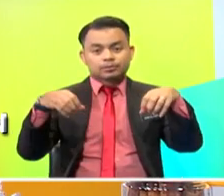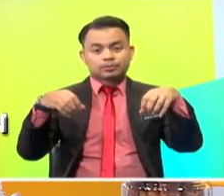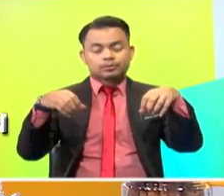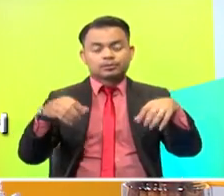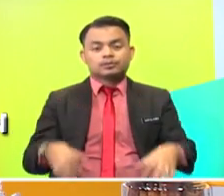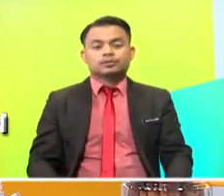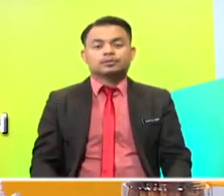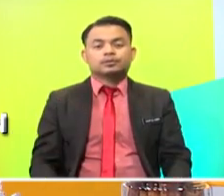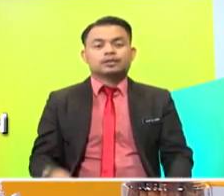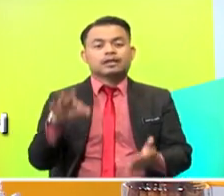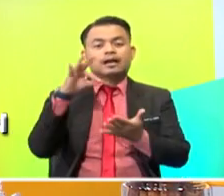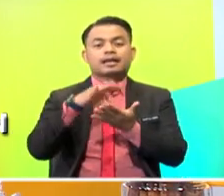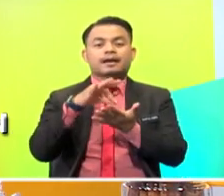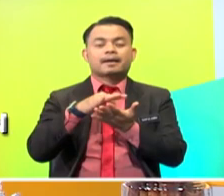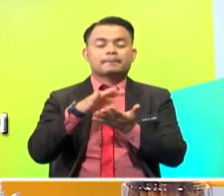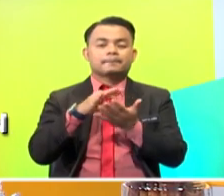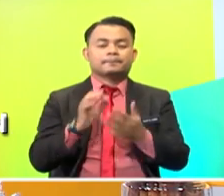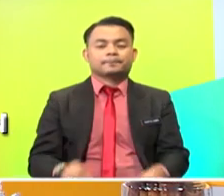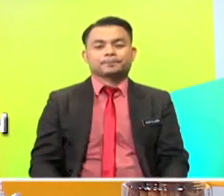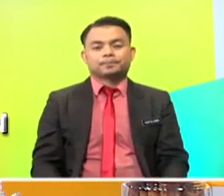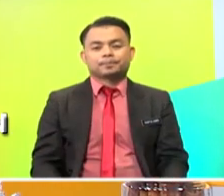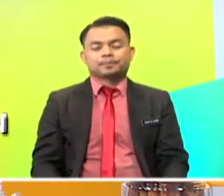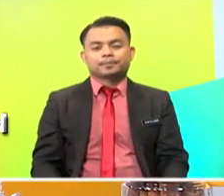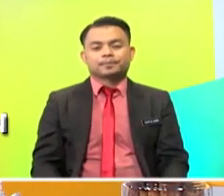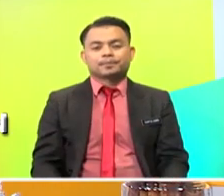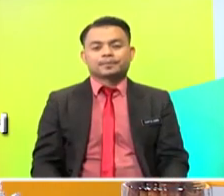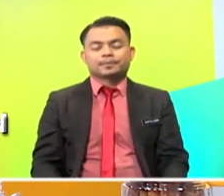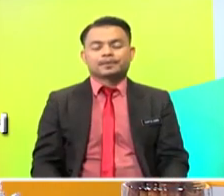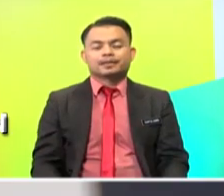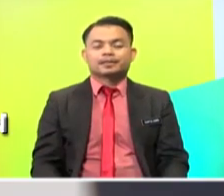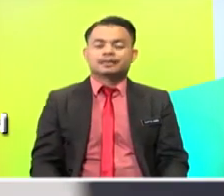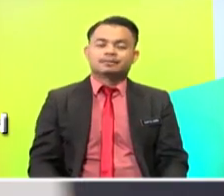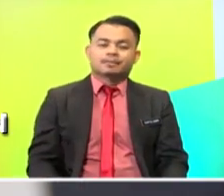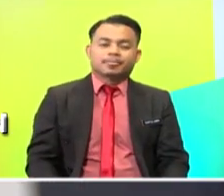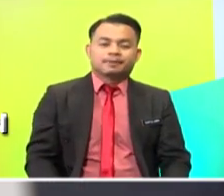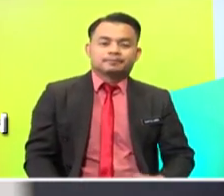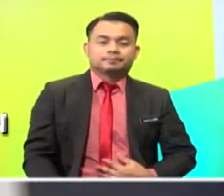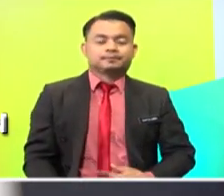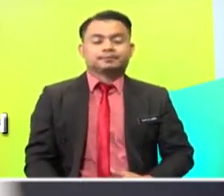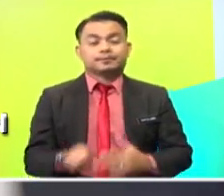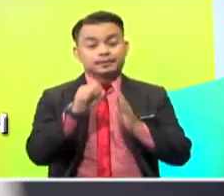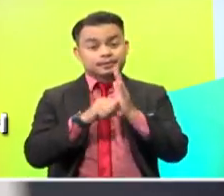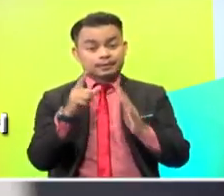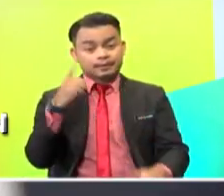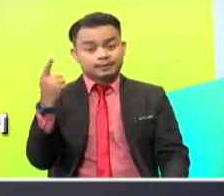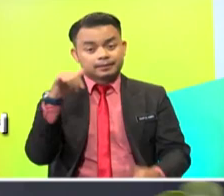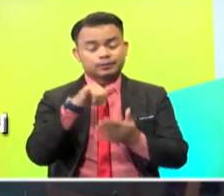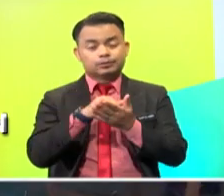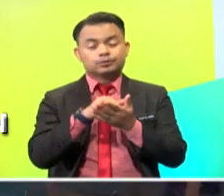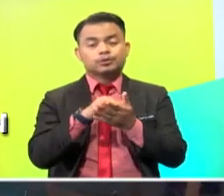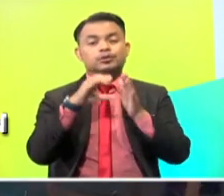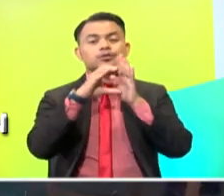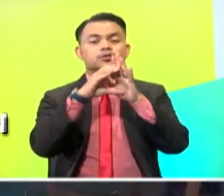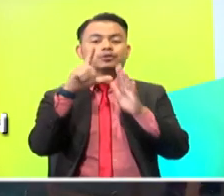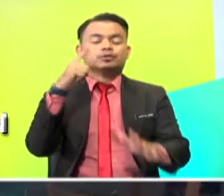telu jam telu Ayah hampir salah di situ oke selain pada telur ayam kita ada contoh lain